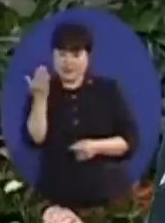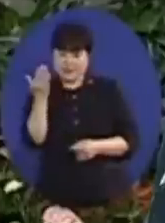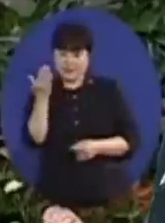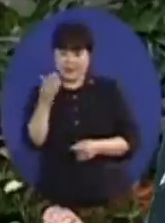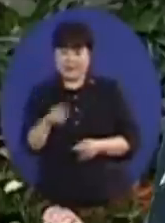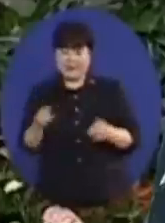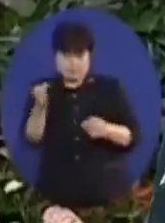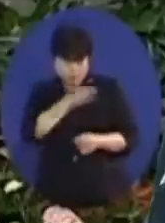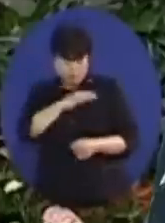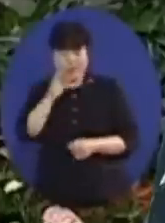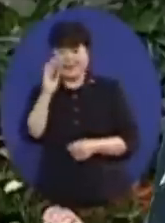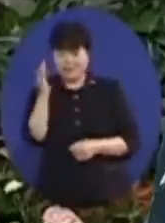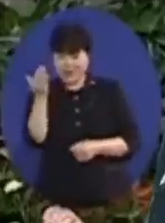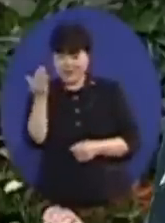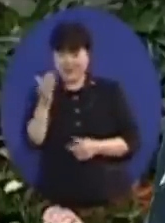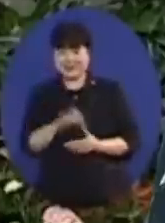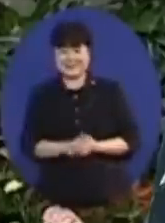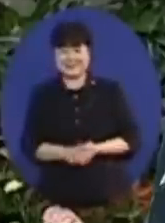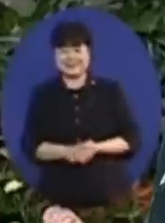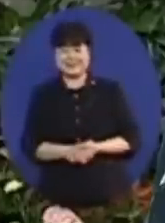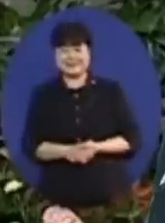부자가 된다는 것입니다